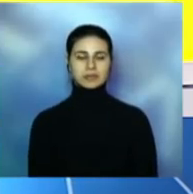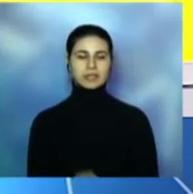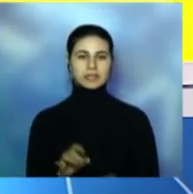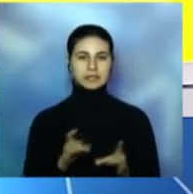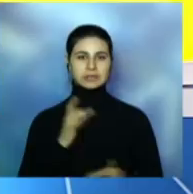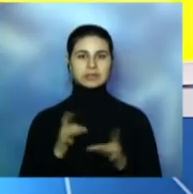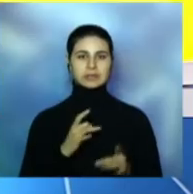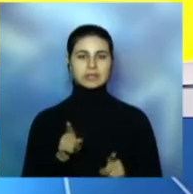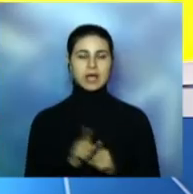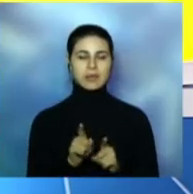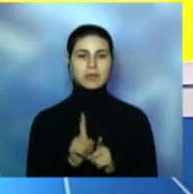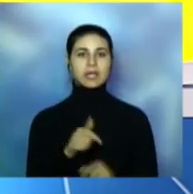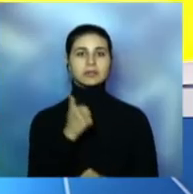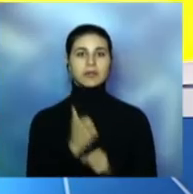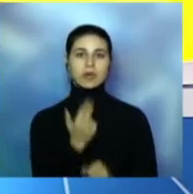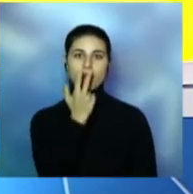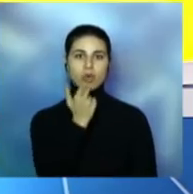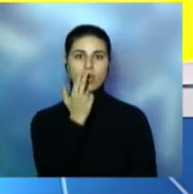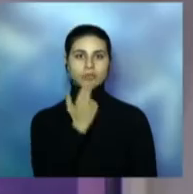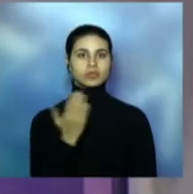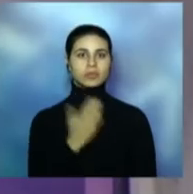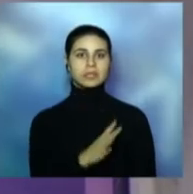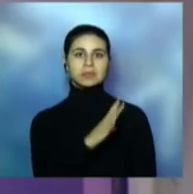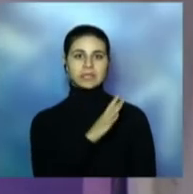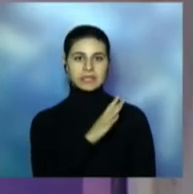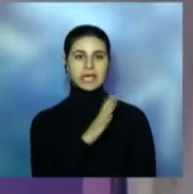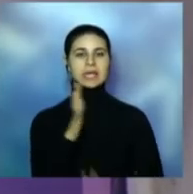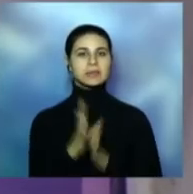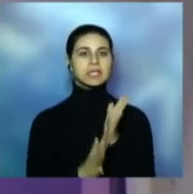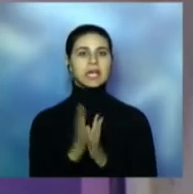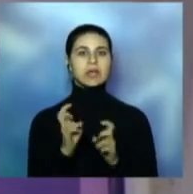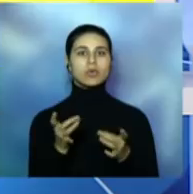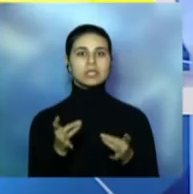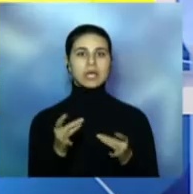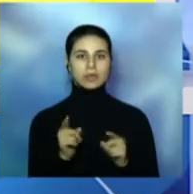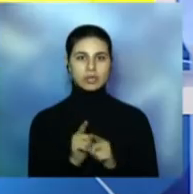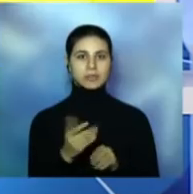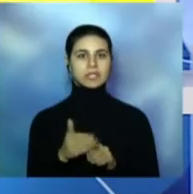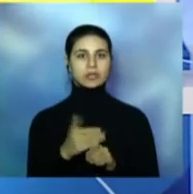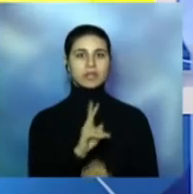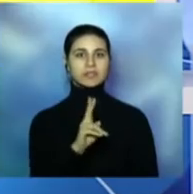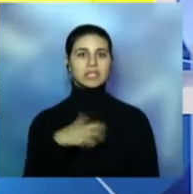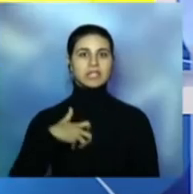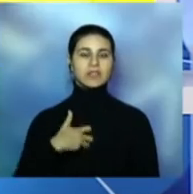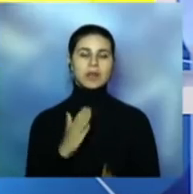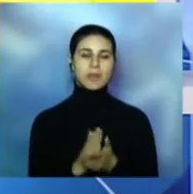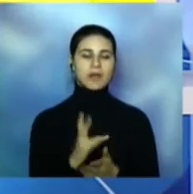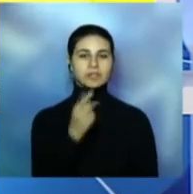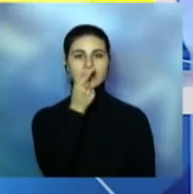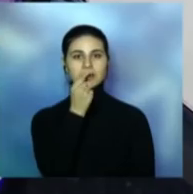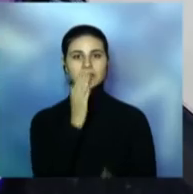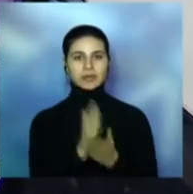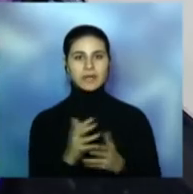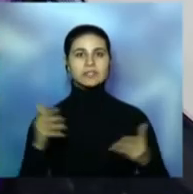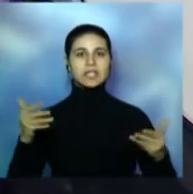გაგაღიზიანათ და რაც თავია კომში, რომელიც მდიდარია მცენარეული წებოთი, სეზონურად, ვისაც ხველება აქვს, სურდა აქვს, გაციება